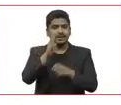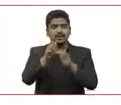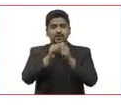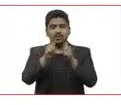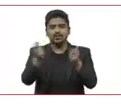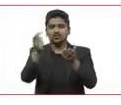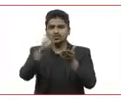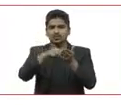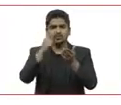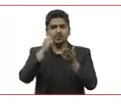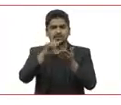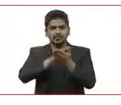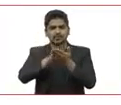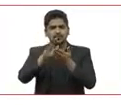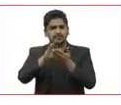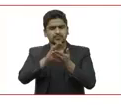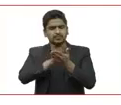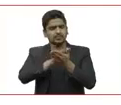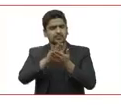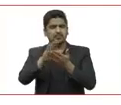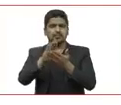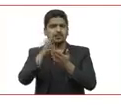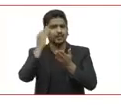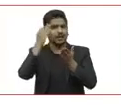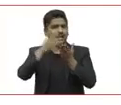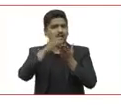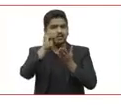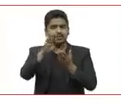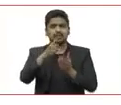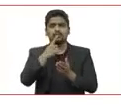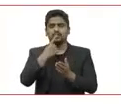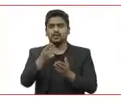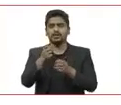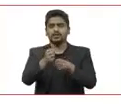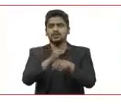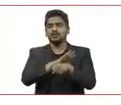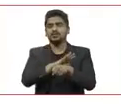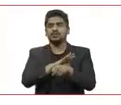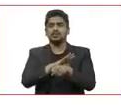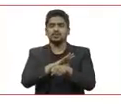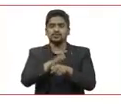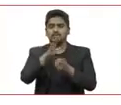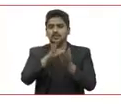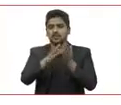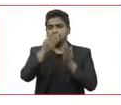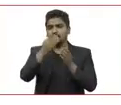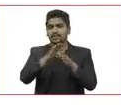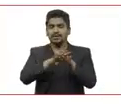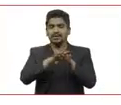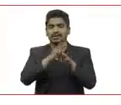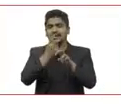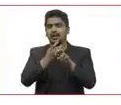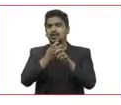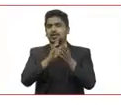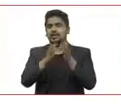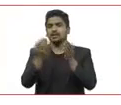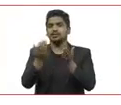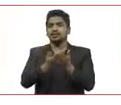अनुसारले सुरुदेखि नै राम्रोसँग ध्यान पुर्याएको खण्डमा हामीले सङ्क्रमणबाट हुने धेरै अप्ठ्याराहरूबाट जोगिन